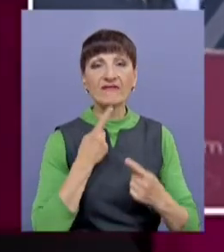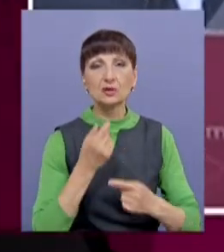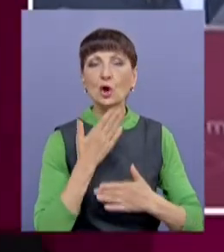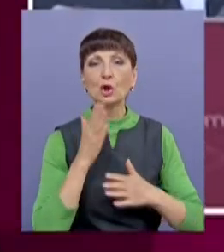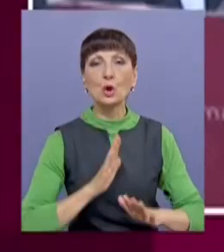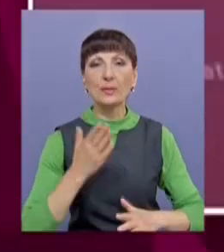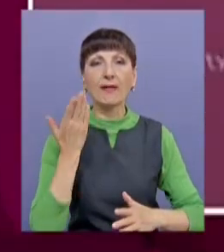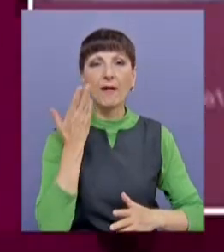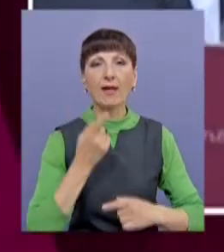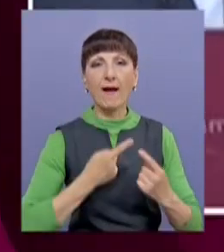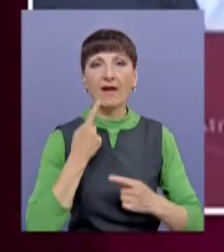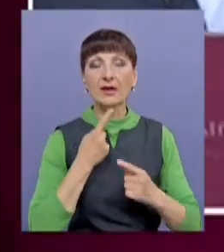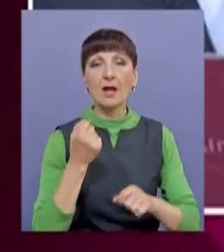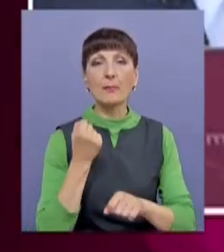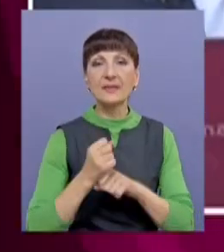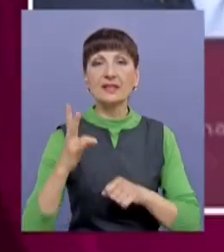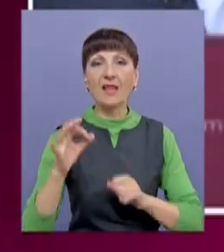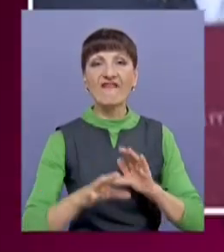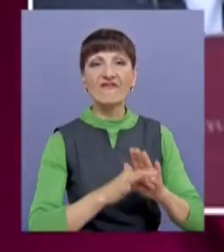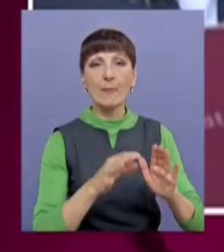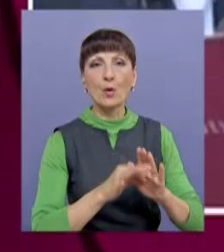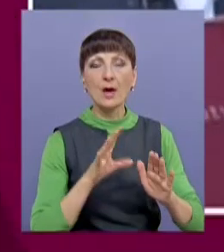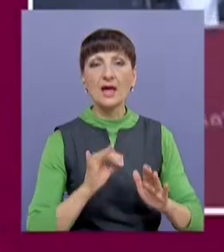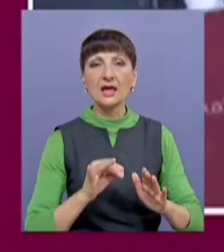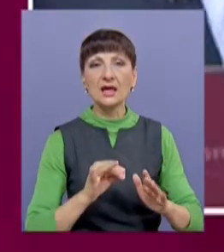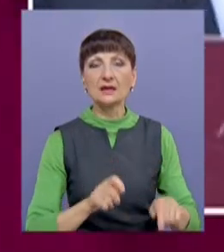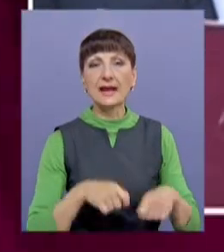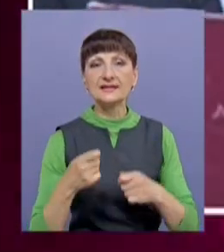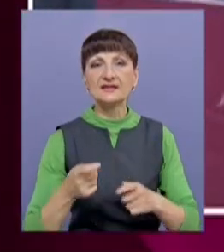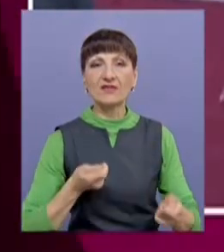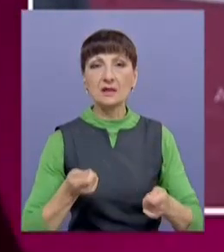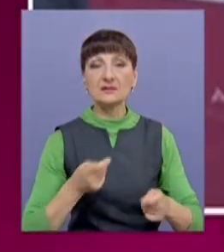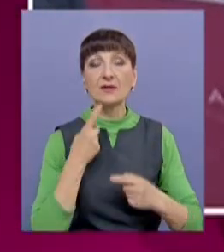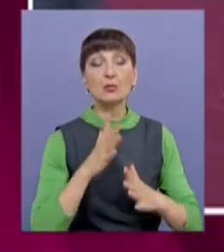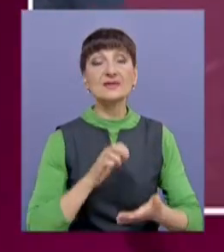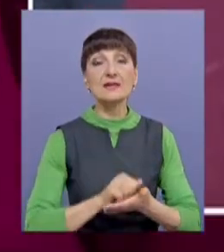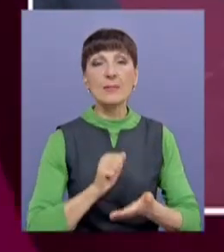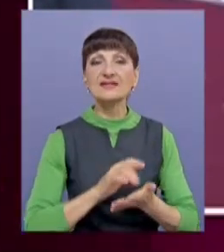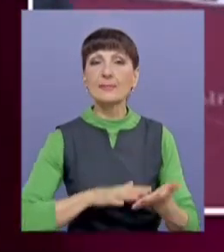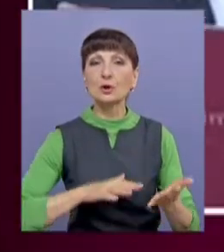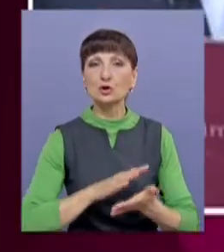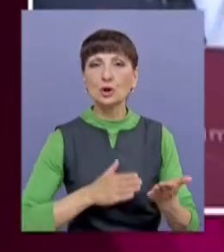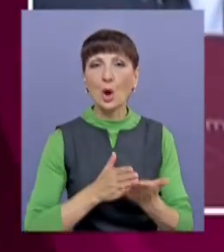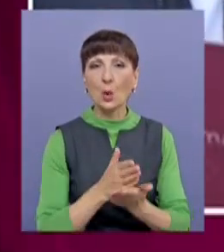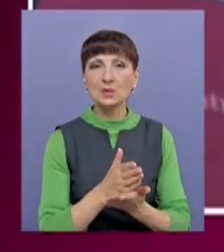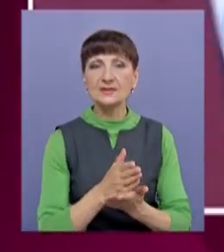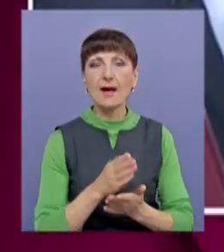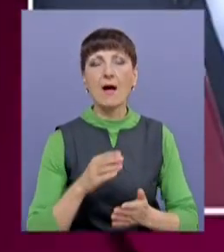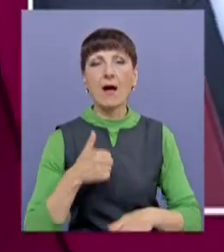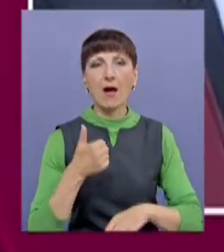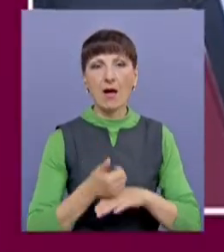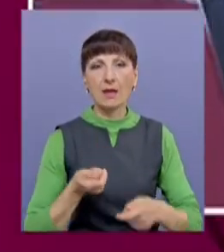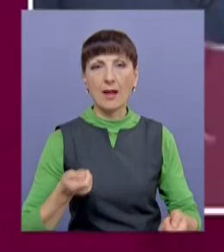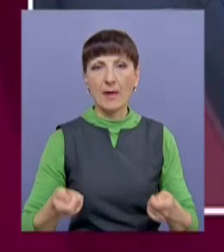любит, когда говорят «победил на выборах» и «транзит власти», отметив, что будет заниматься продолжением курса Ельбасы. Я